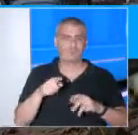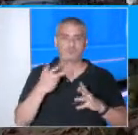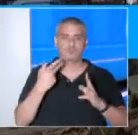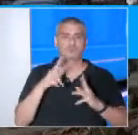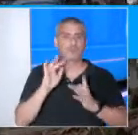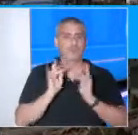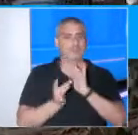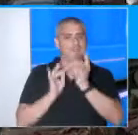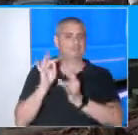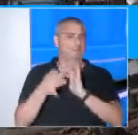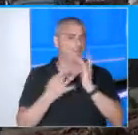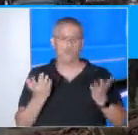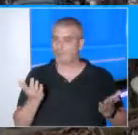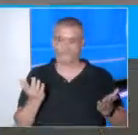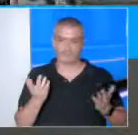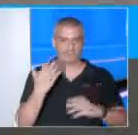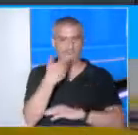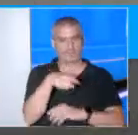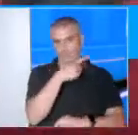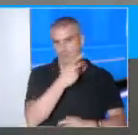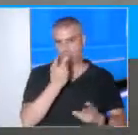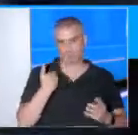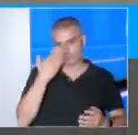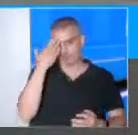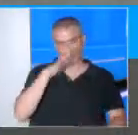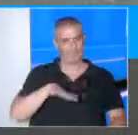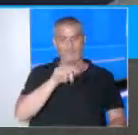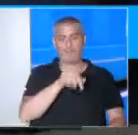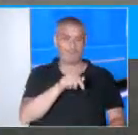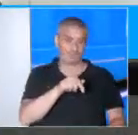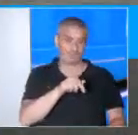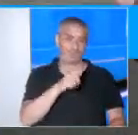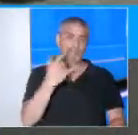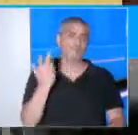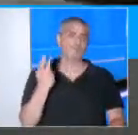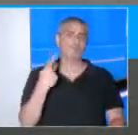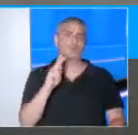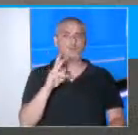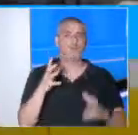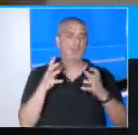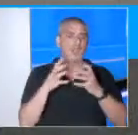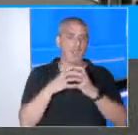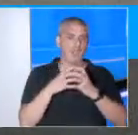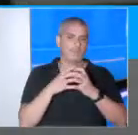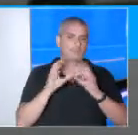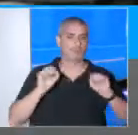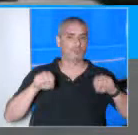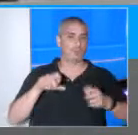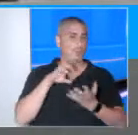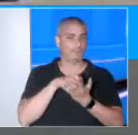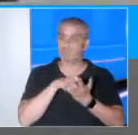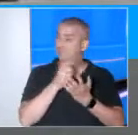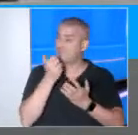יותר מפולגת מאשר המדינות שאנחנו מכירים פה, המזרח התיכון, בגלל זה למעשה אף שלטון מרכזי כמעט